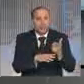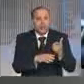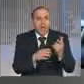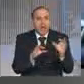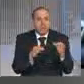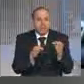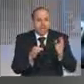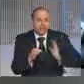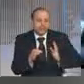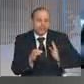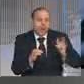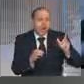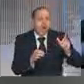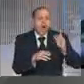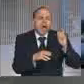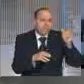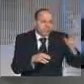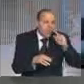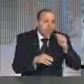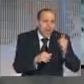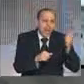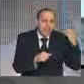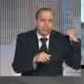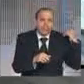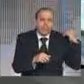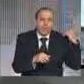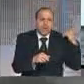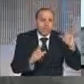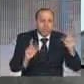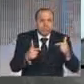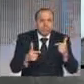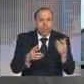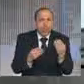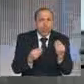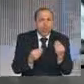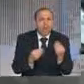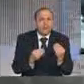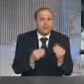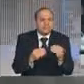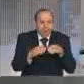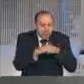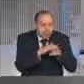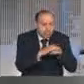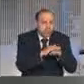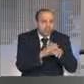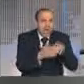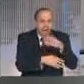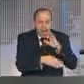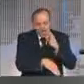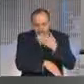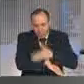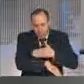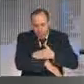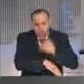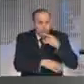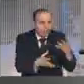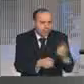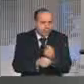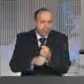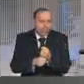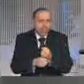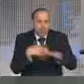العشرات من الاشخاص بعد ليله اولى تم فيها الاستلاء على كل محتويات مخازن مركز الديوان التونسيه